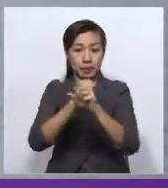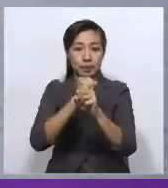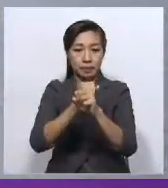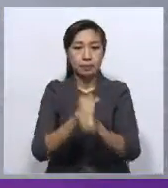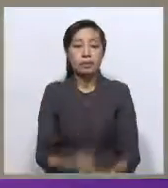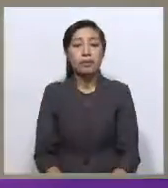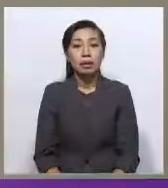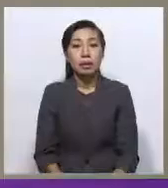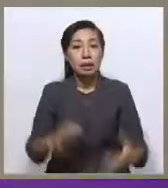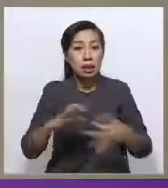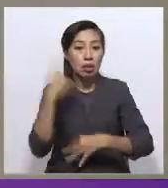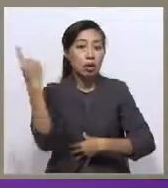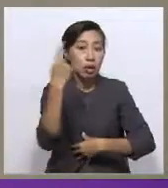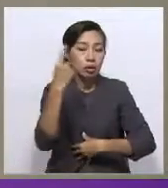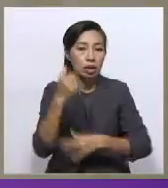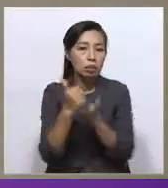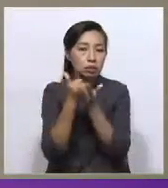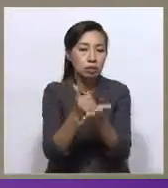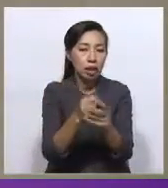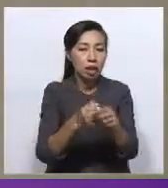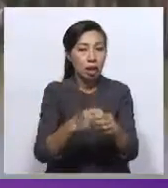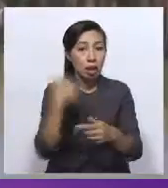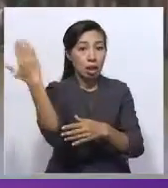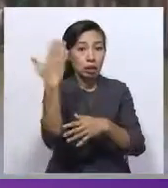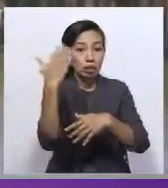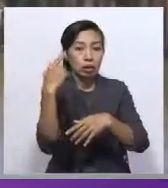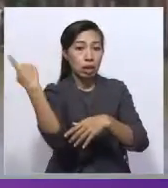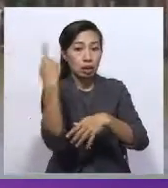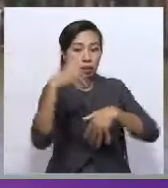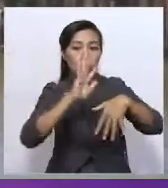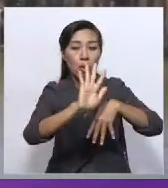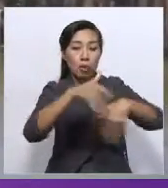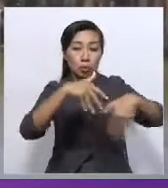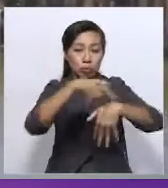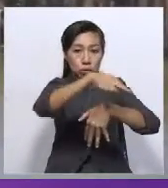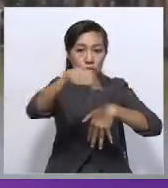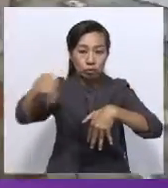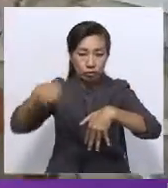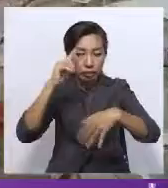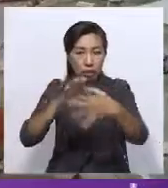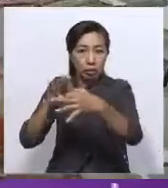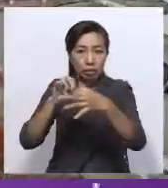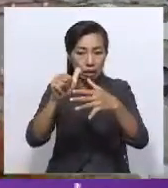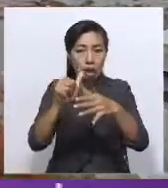การด้านการท่องเที่ยวเพื่อเชื่อมโยงแหล่งท่องเที่ยวชุมชนและลองสเตย์ของนายกรัฐมน